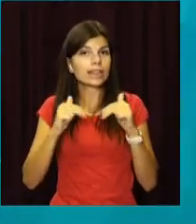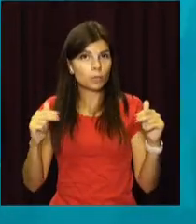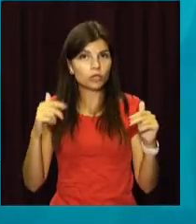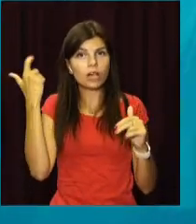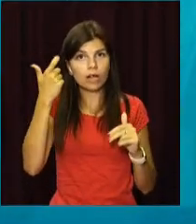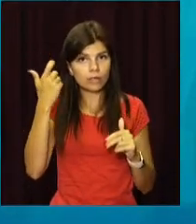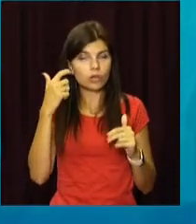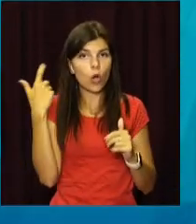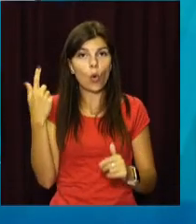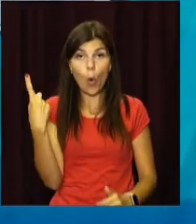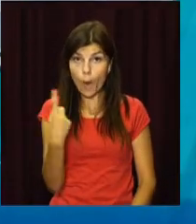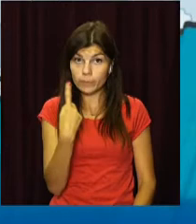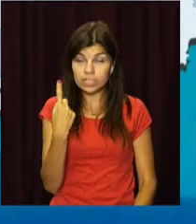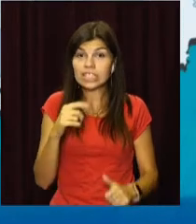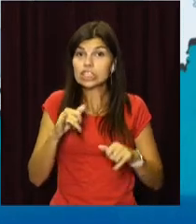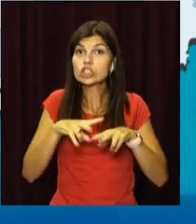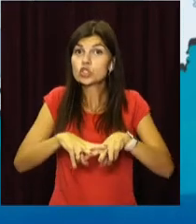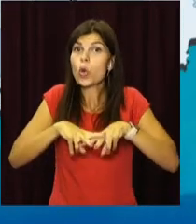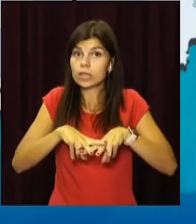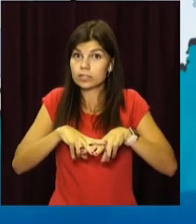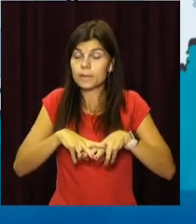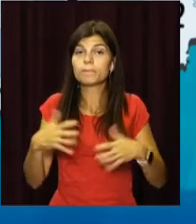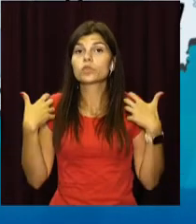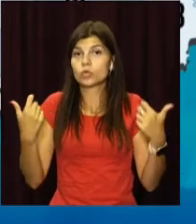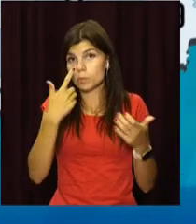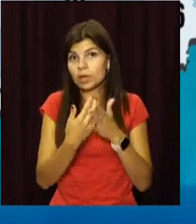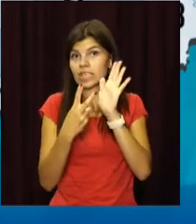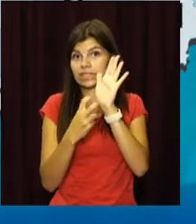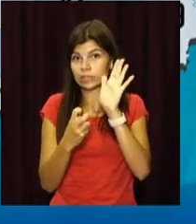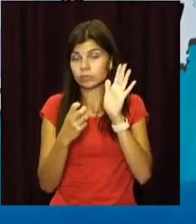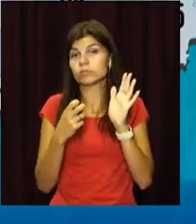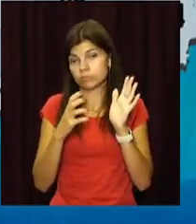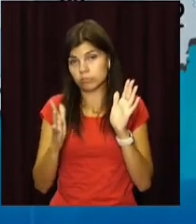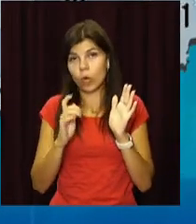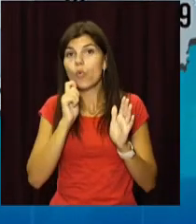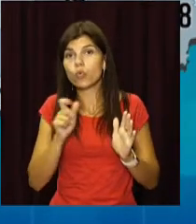Дніпропетровській, Харківській областях та столиці. Одужали більш ніж 700